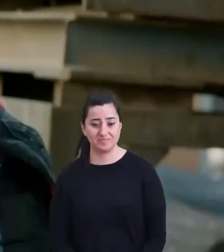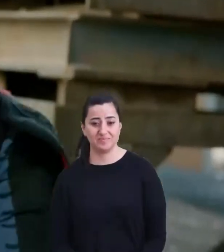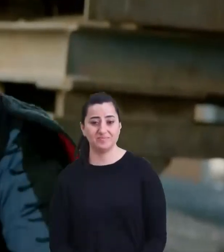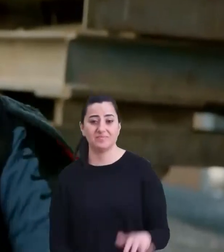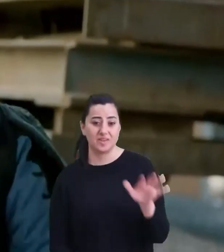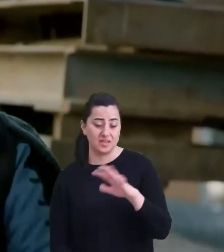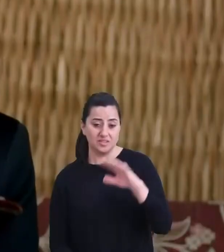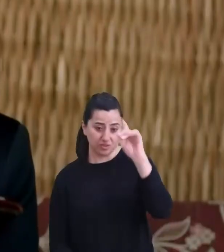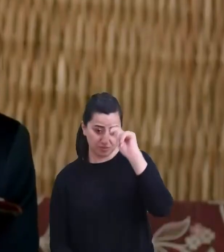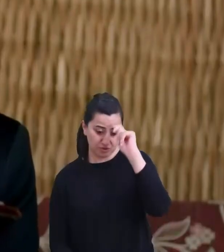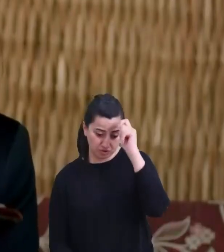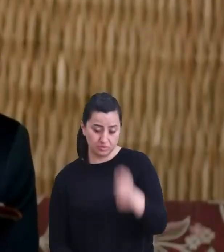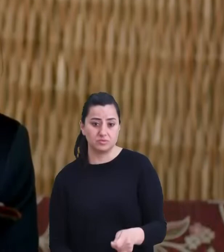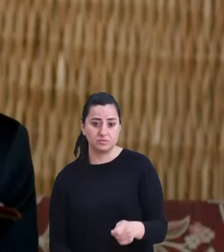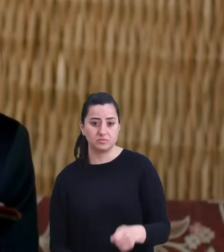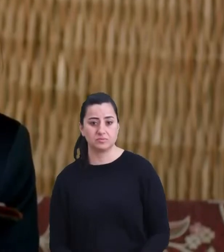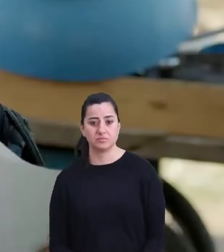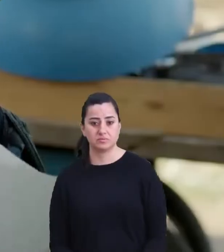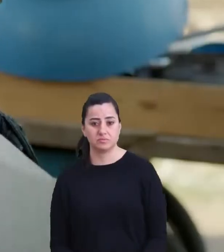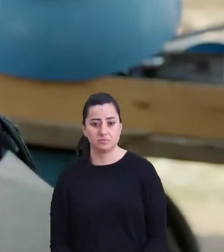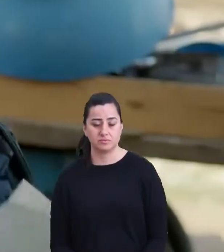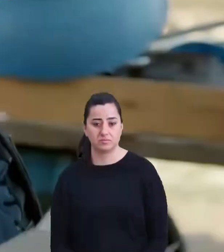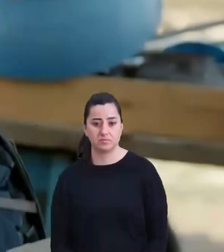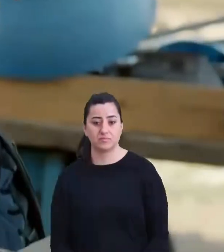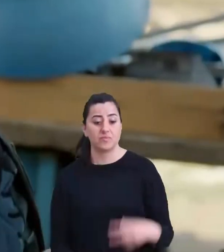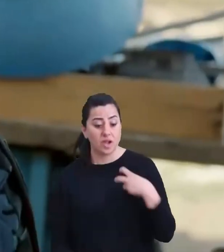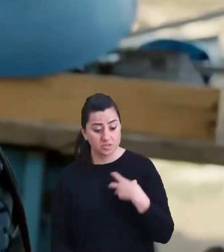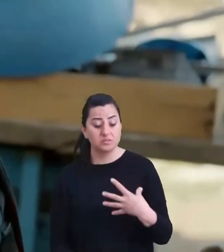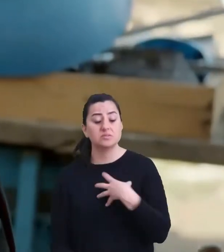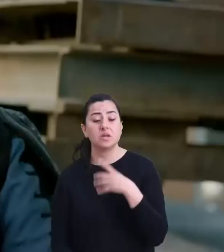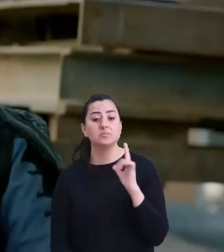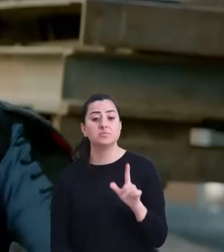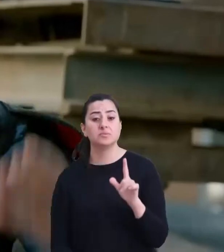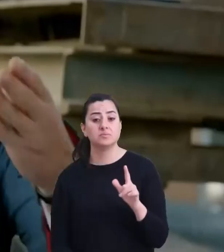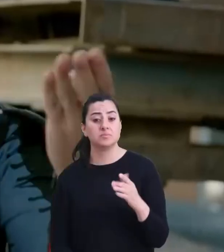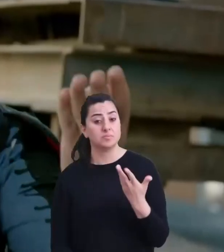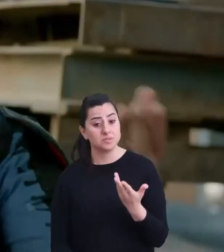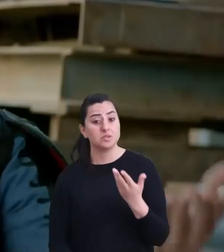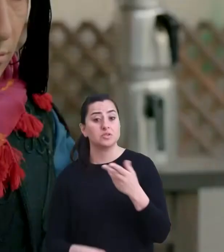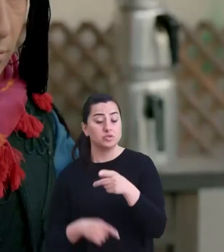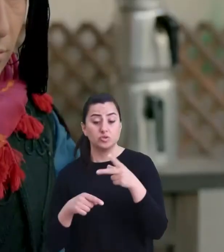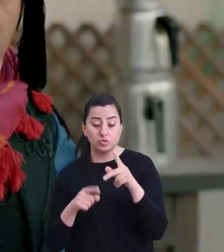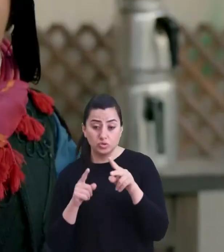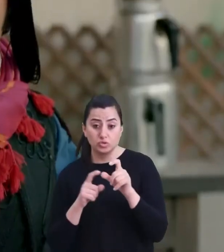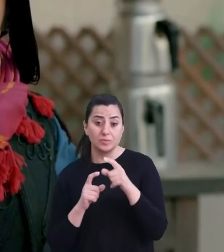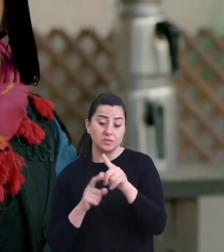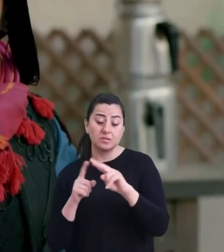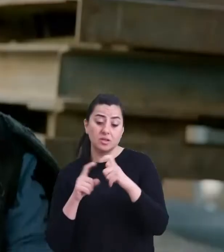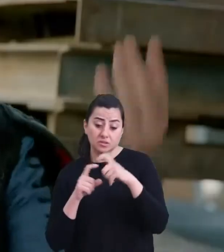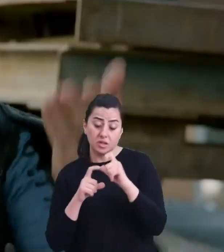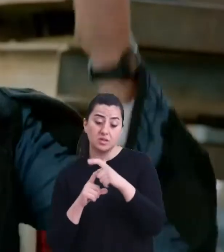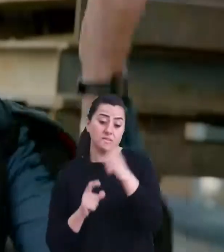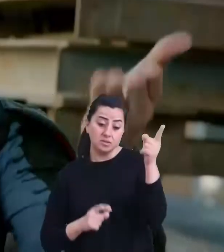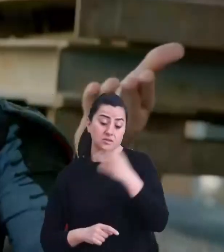Herkes şapkalarını çıkarıp önüne koyacak arkadaş. Aşkına sahip çıkacak. Mesela Süleyman sen Nişe'yi seviyorsun